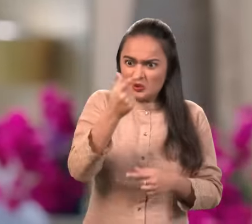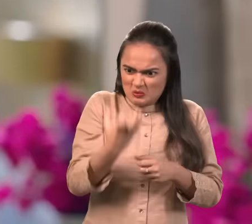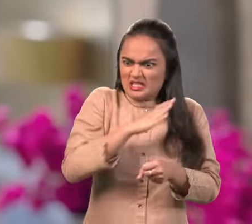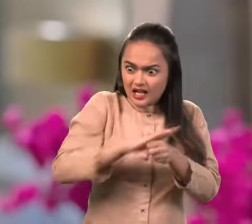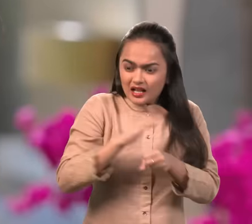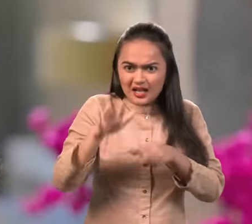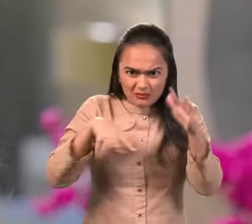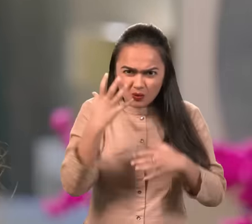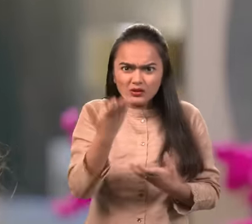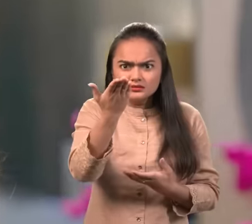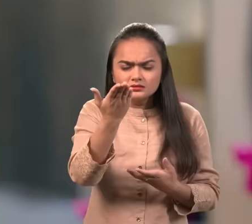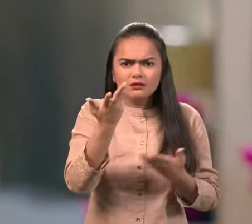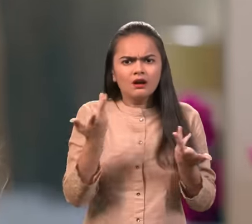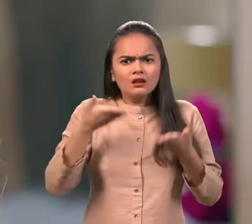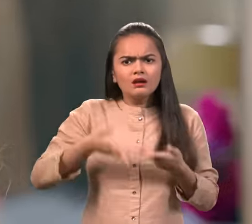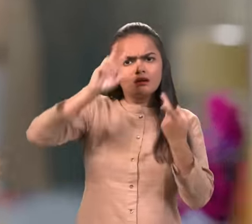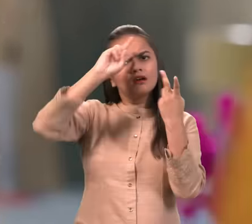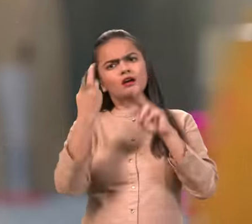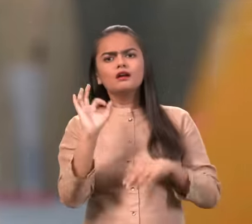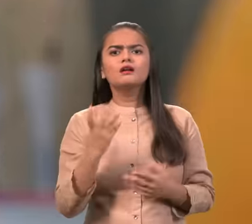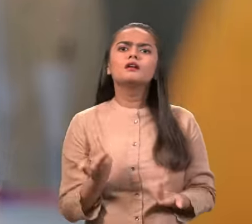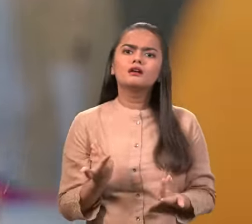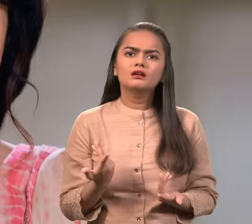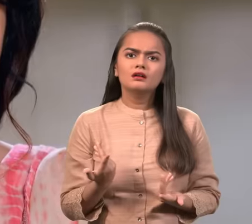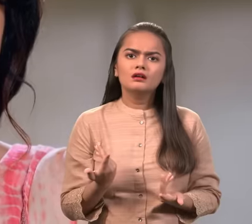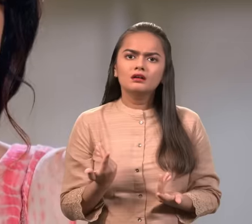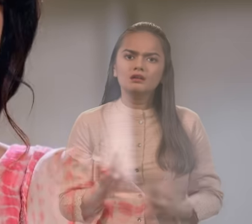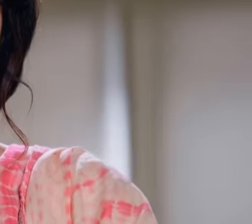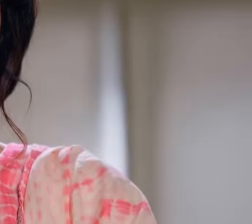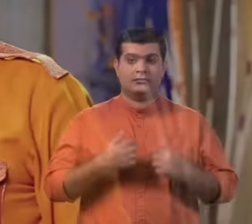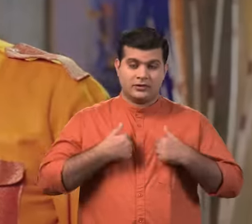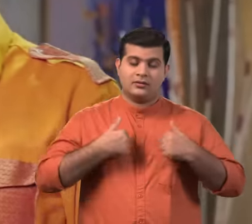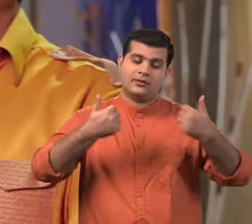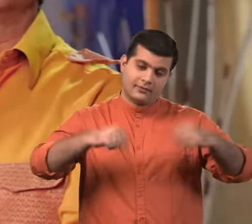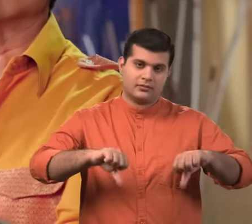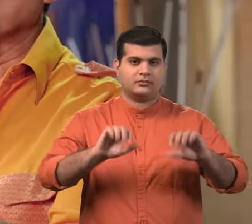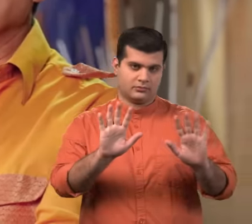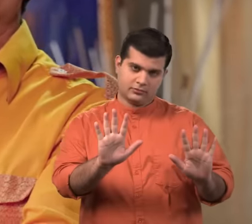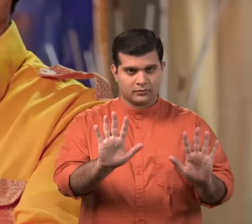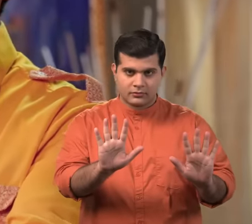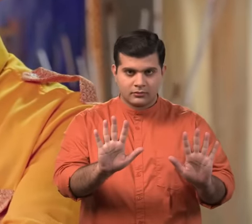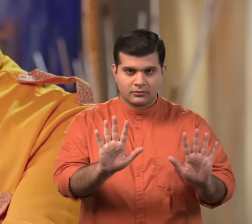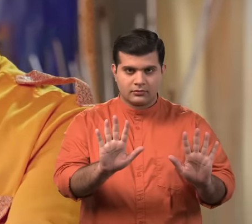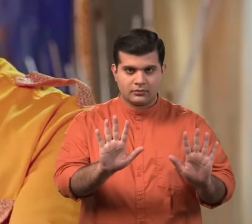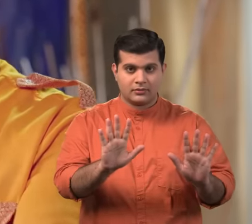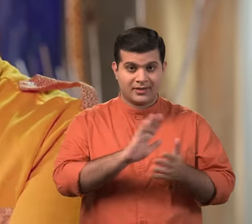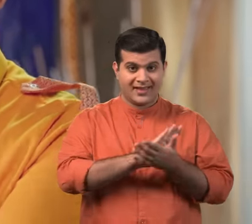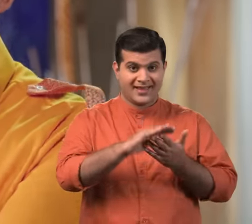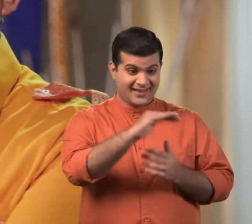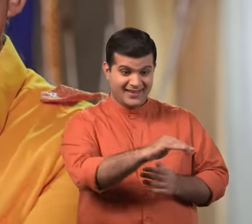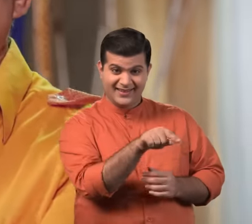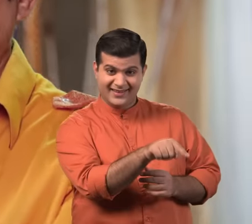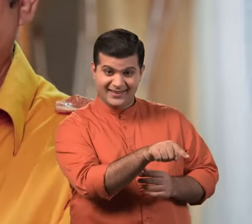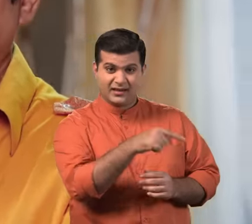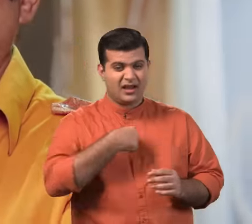नफरत करते थे कि उसे जान से मारना चाहते थे, फिर अचानक क्या हो गया आपको? मैं तकड़ी में तोड़ लिया मैंने, मैं